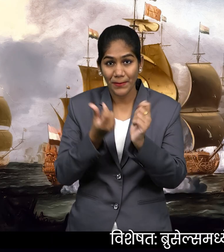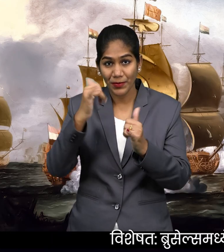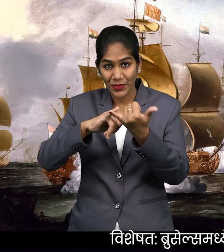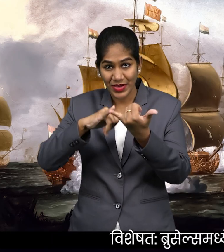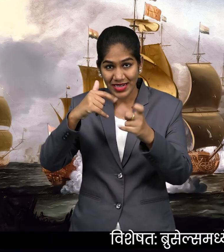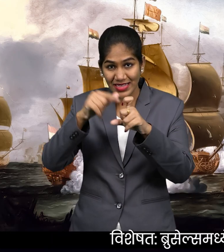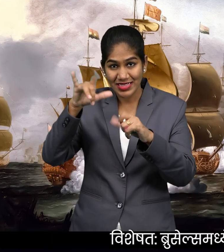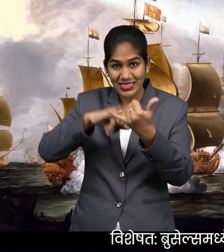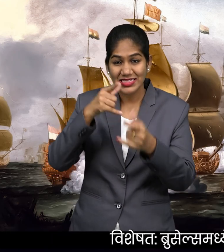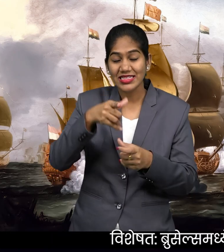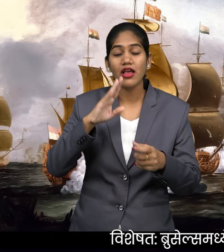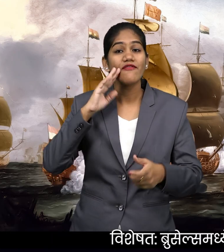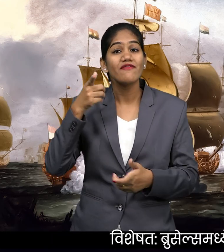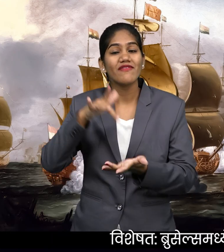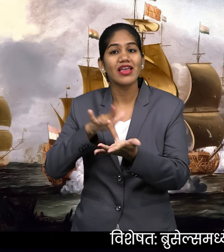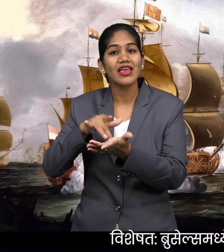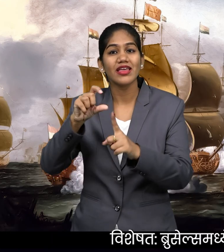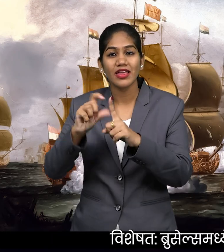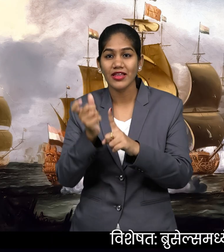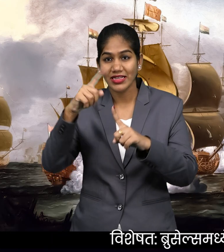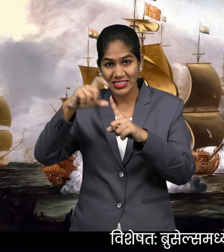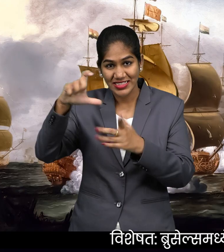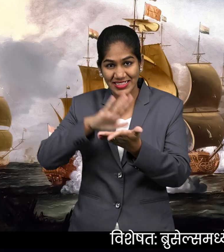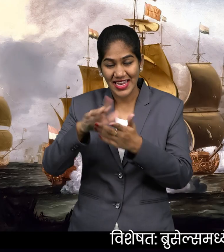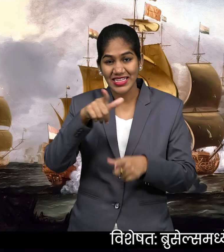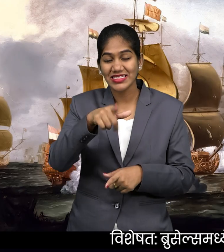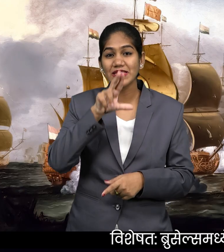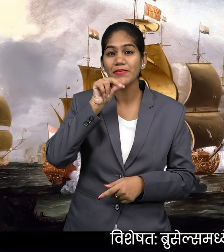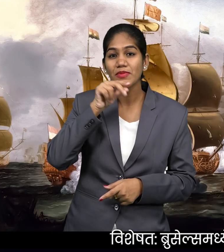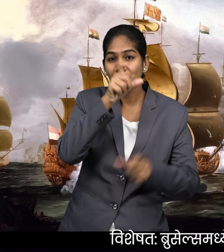विशेषतः ब्रुसेलमध्ये, जेथे डच भाषिक अल्पसंख्याक होते.